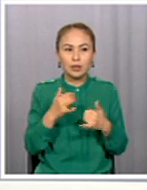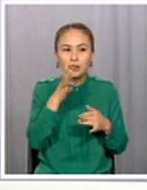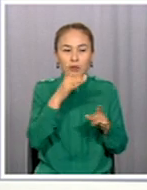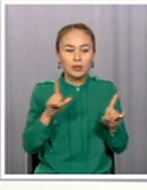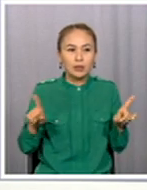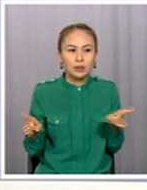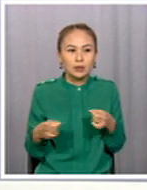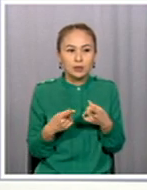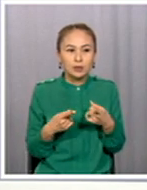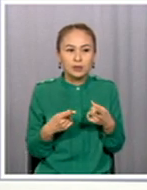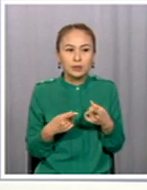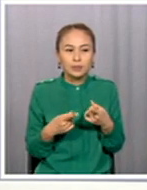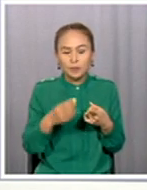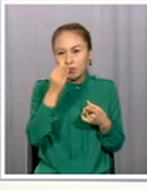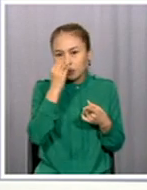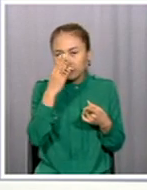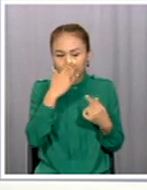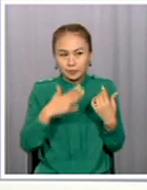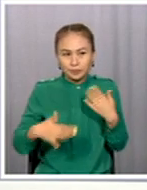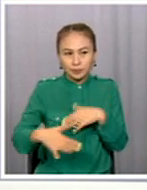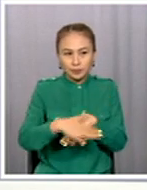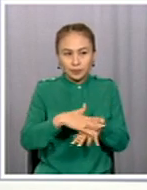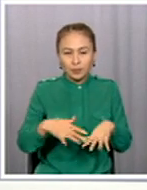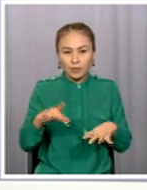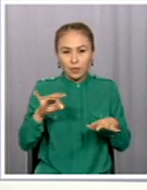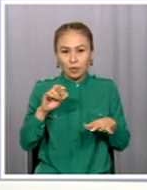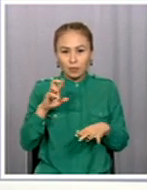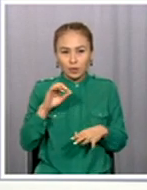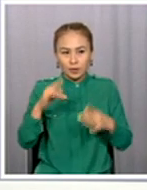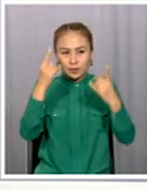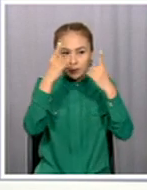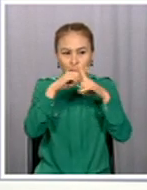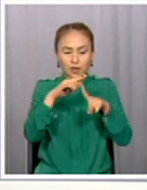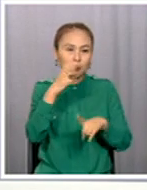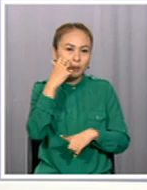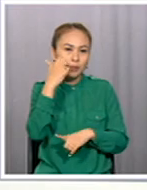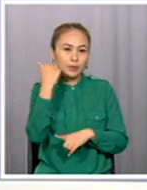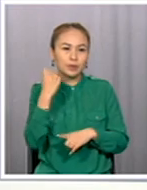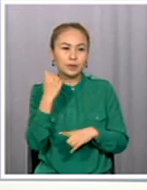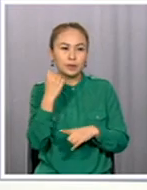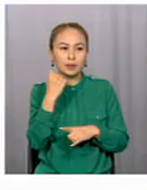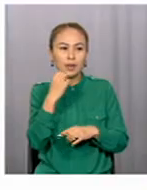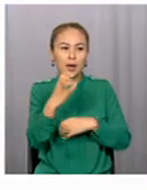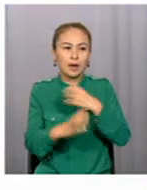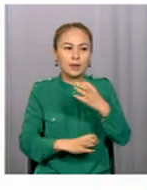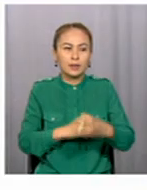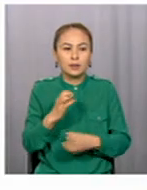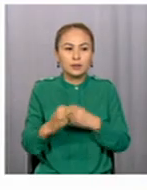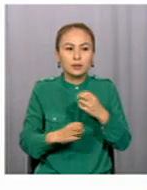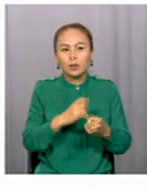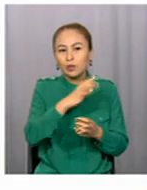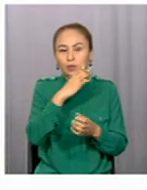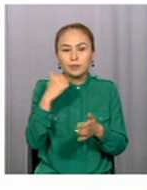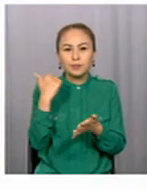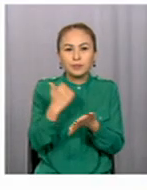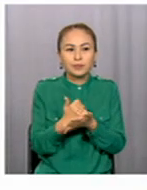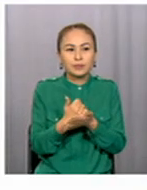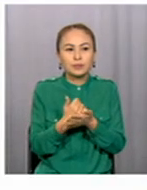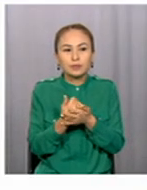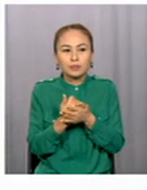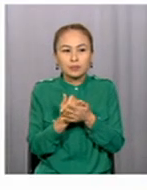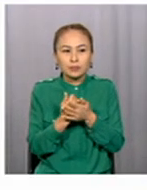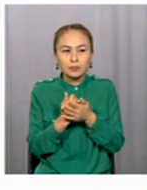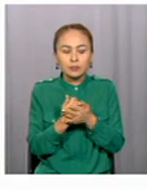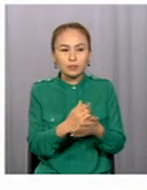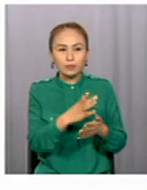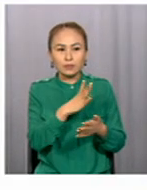дәуірінде Жапония халқы роботты технология бойынша әлемде көш бастап тұр.